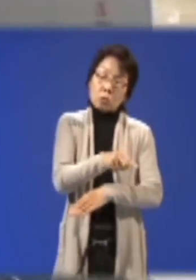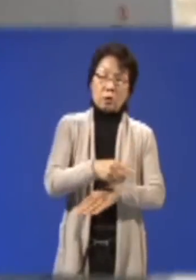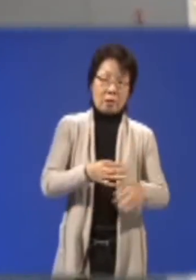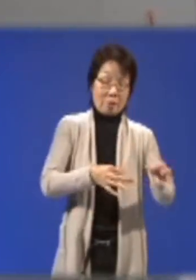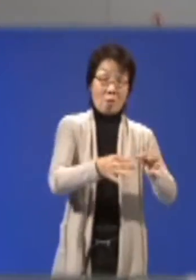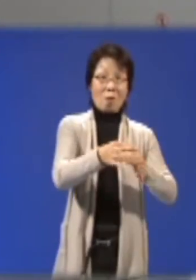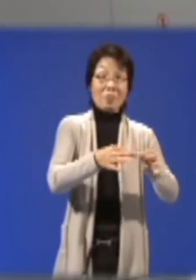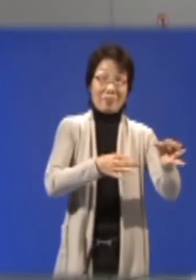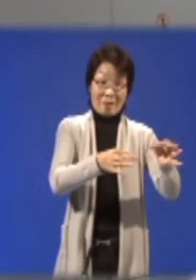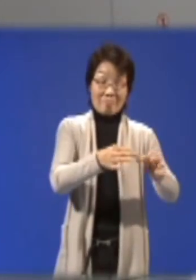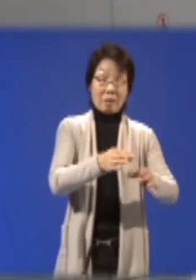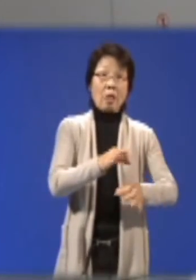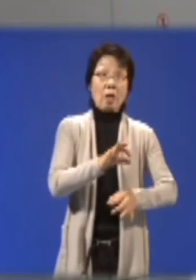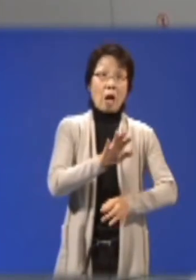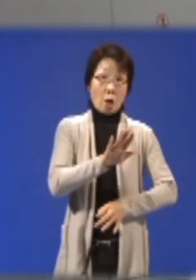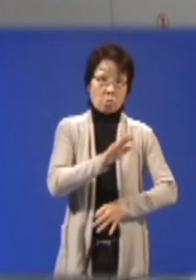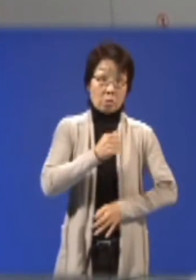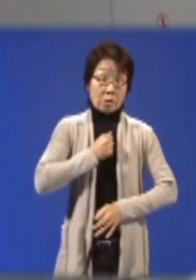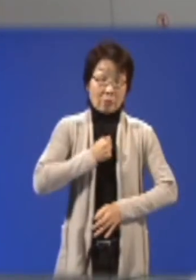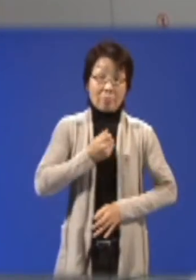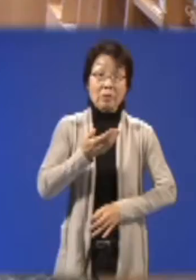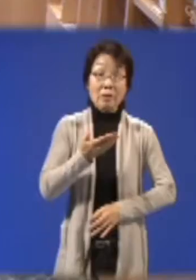ップもあるって知ってましたか？